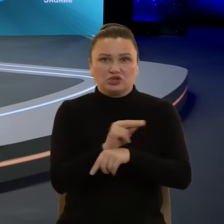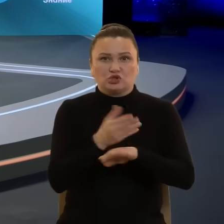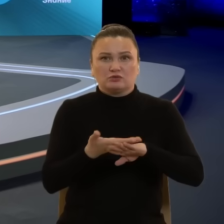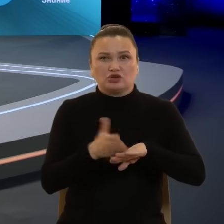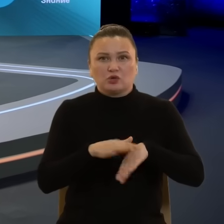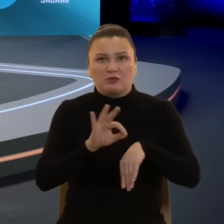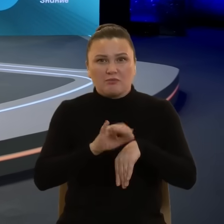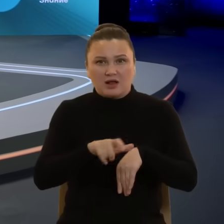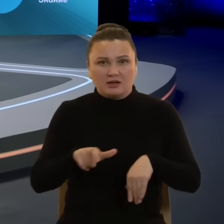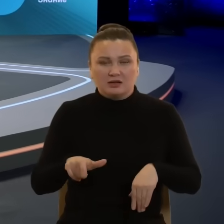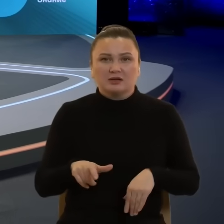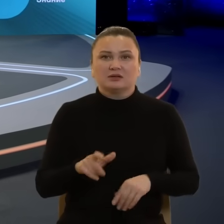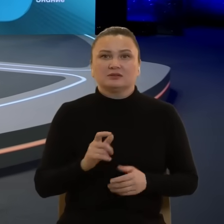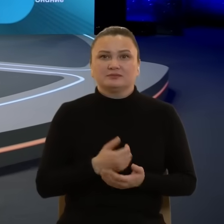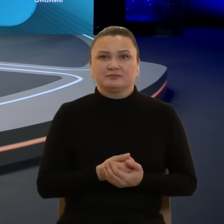тяжелых больных,